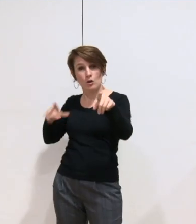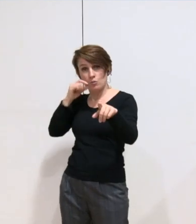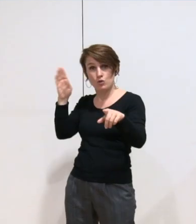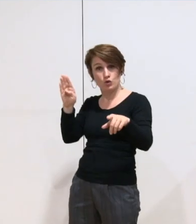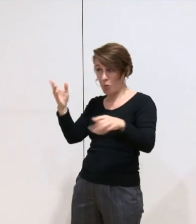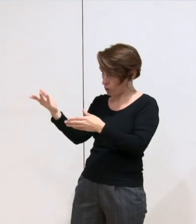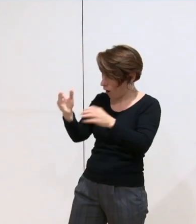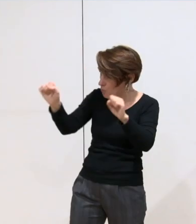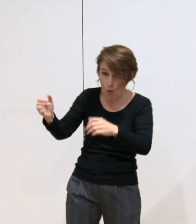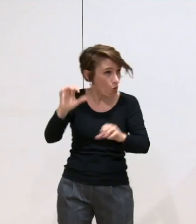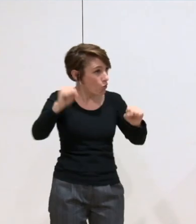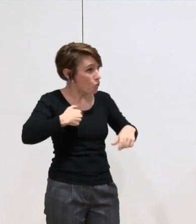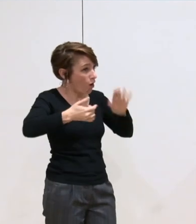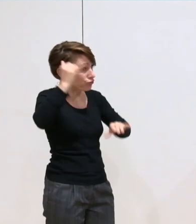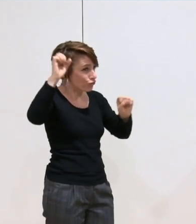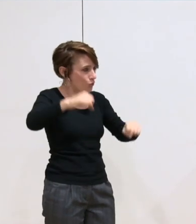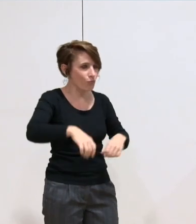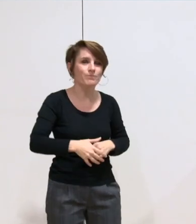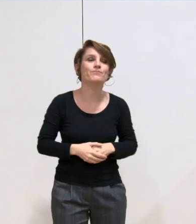Merci, Monsieur Safar.